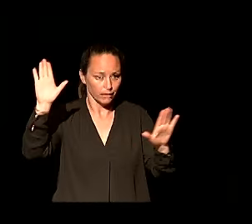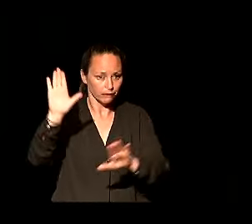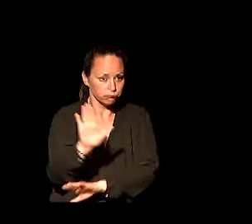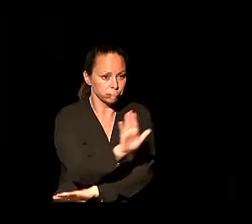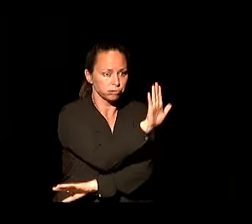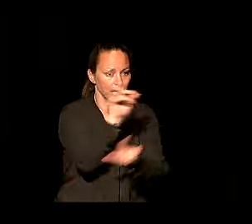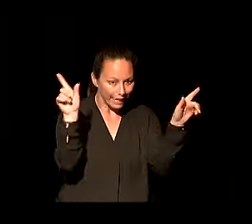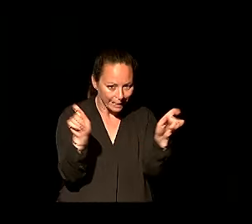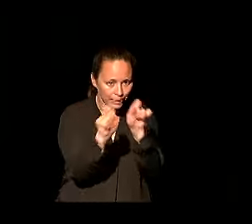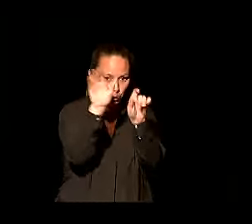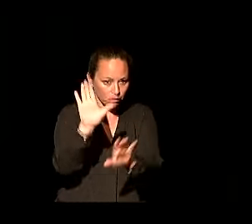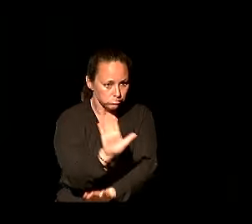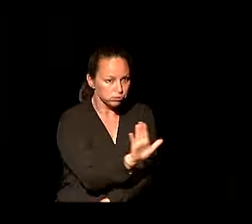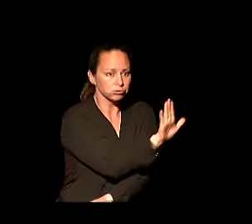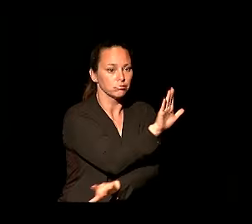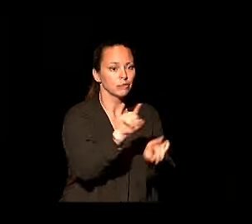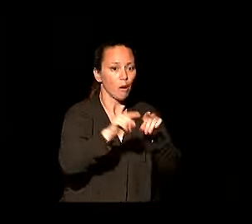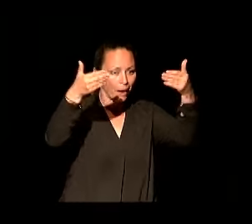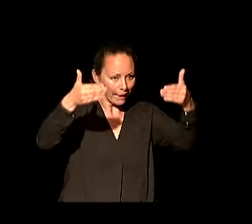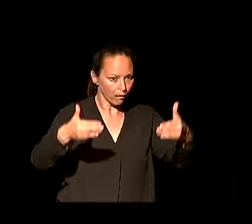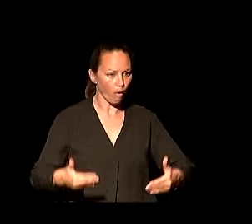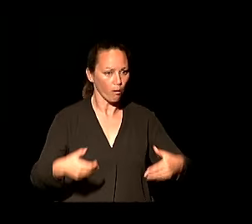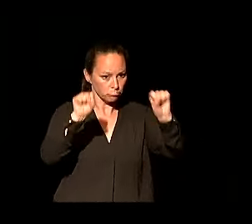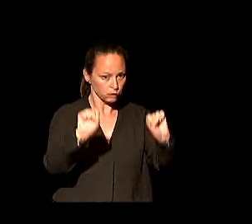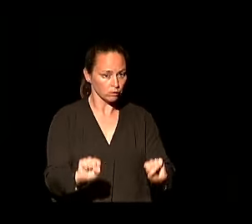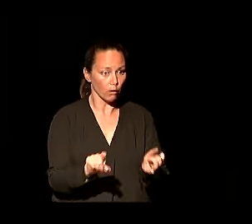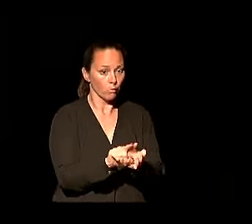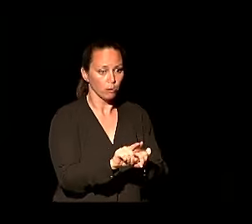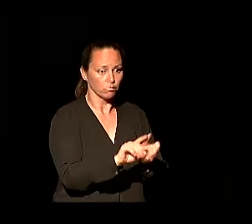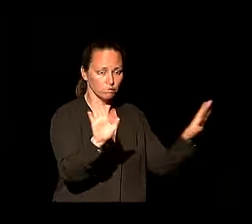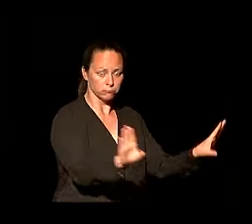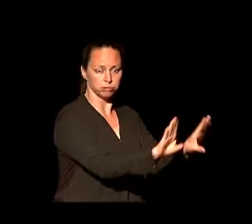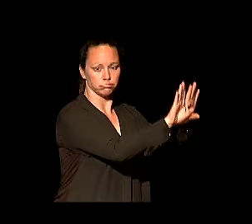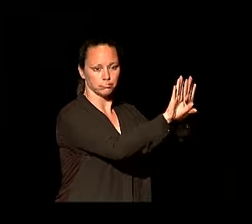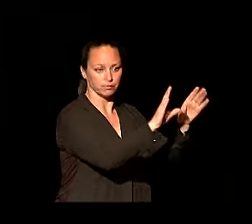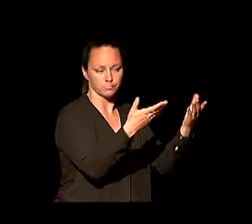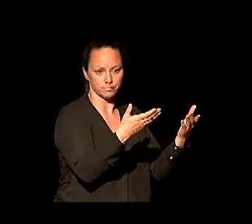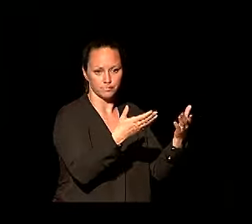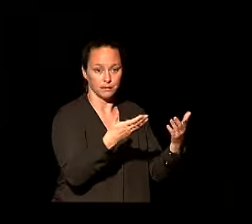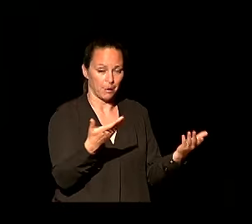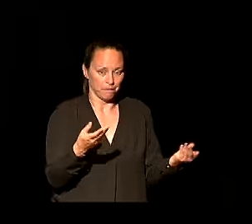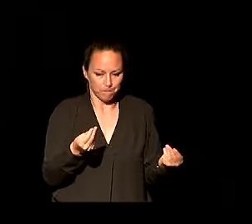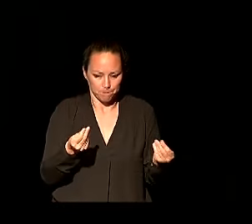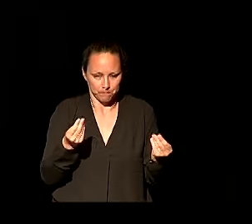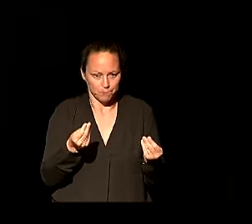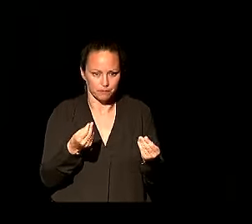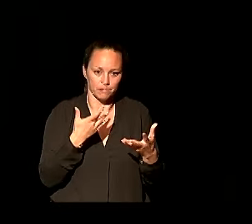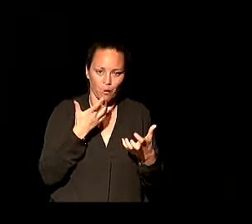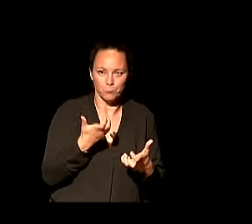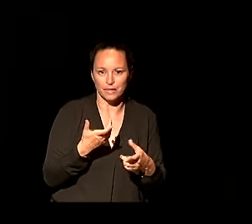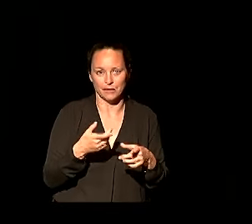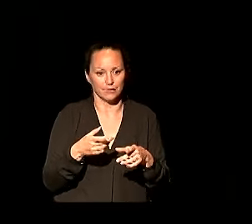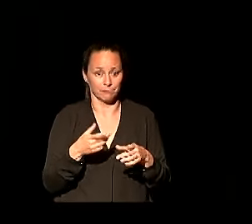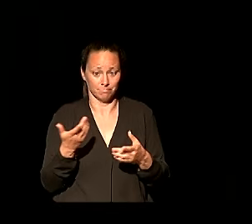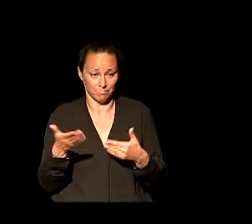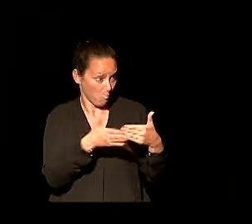qui se baisse comme un écran et comme une toile, hein, finalement. Et donc cette tentation, là encore, je dirais, de